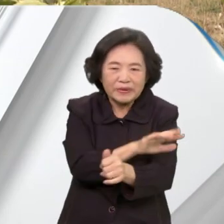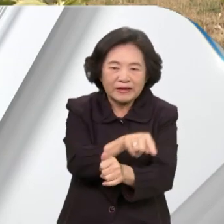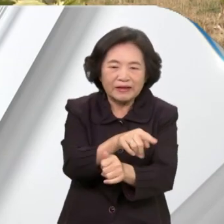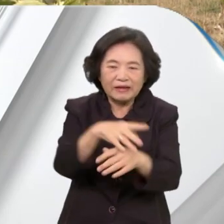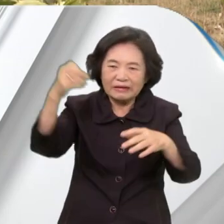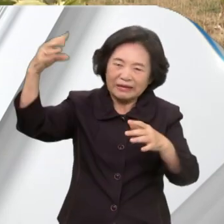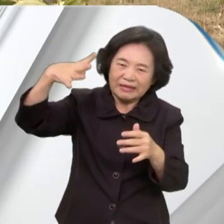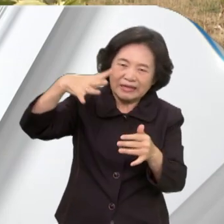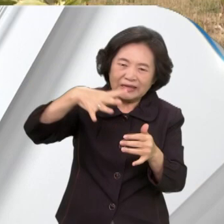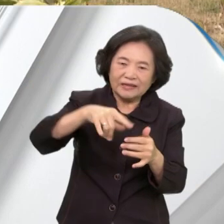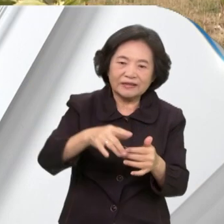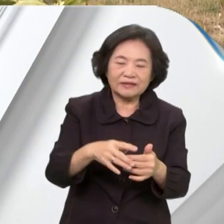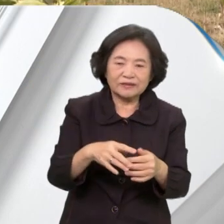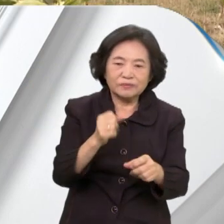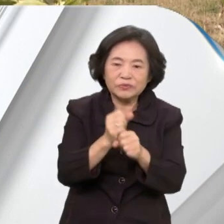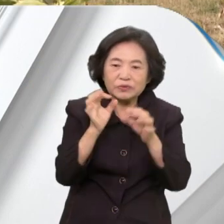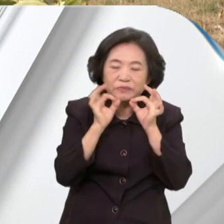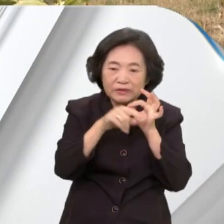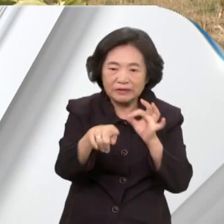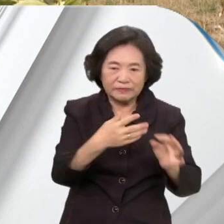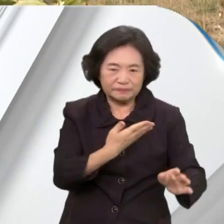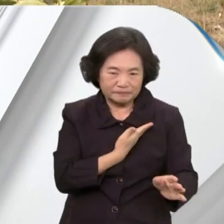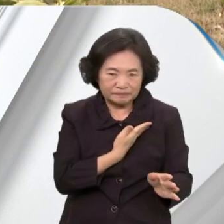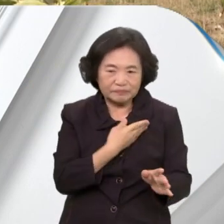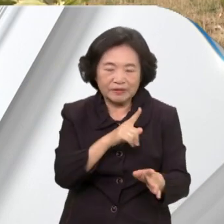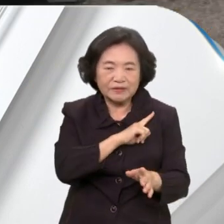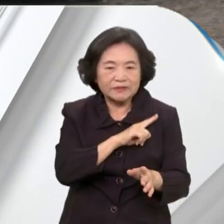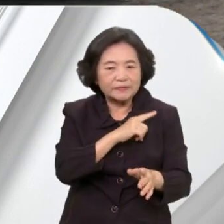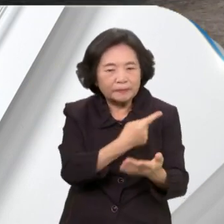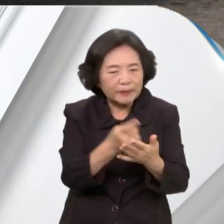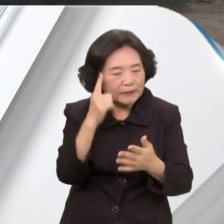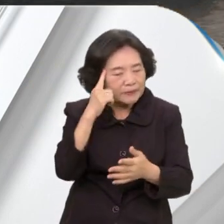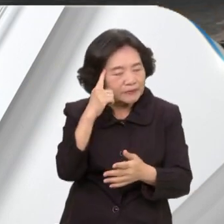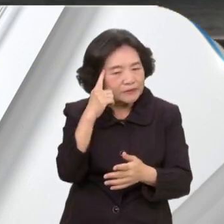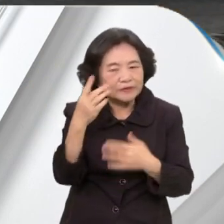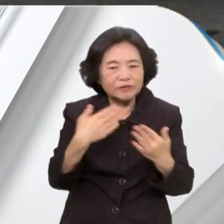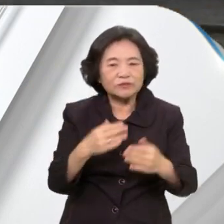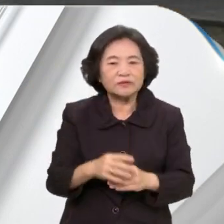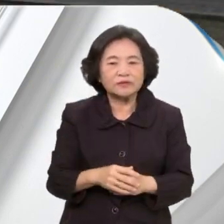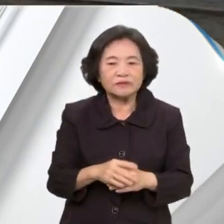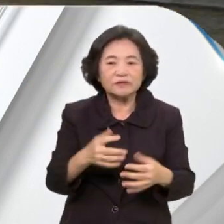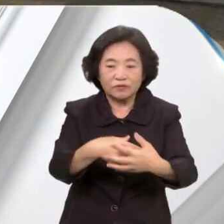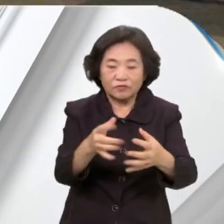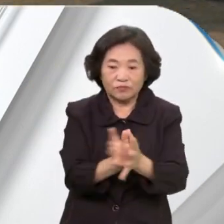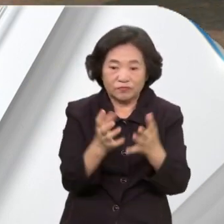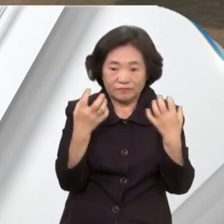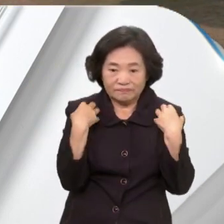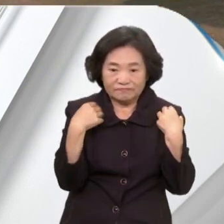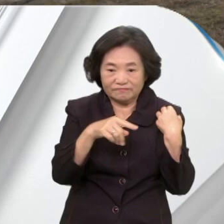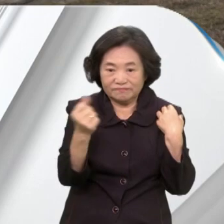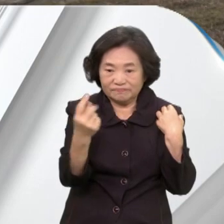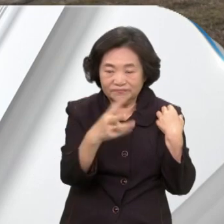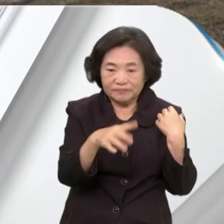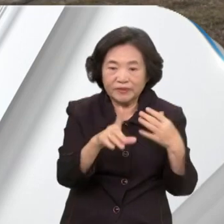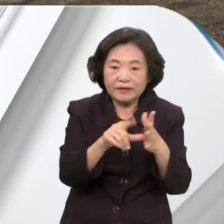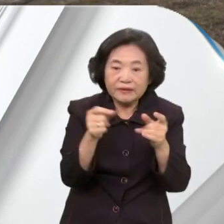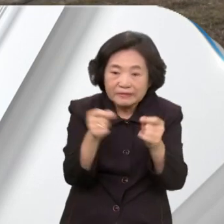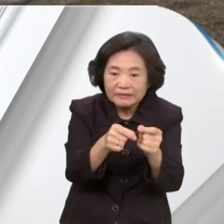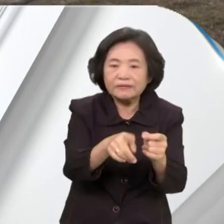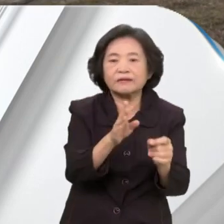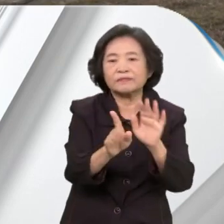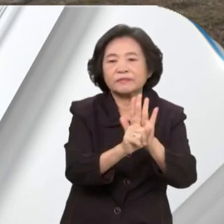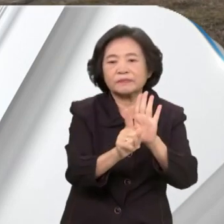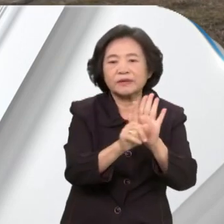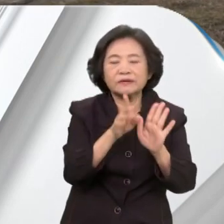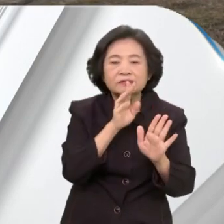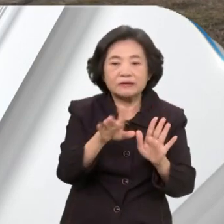啊问题，所以我们的作品的这个承受性哈，都要做一些考量。 上个艺术节的主办单位也都讲，艺术节算是短期的展览，唔